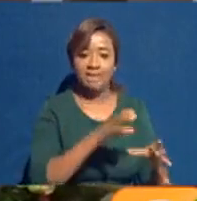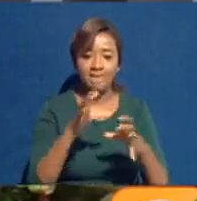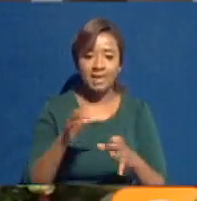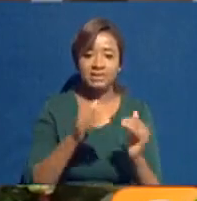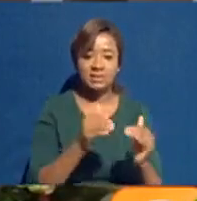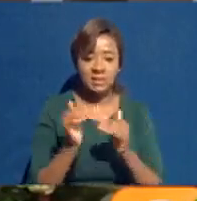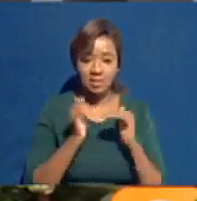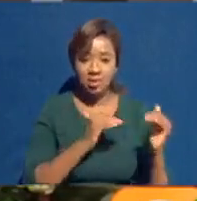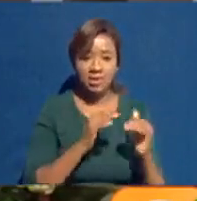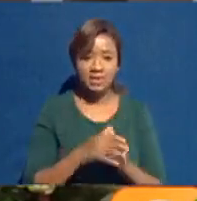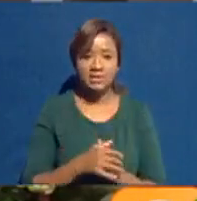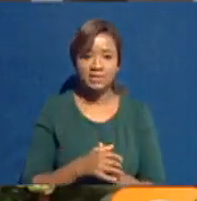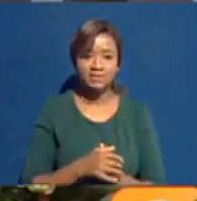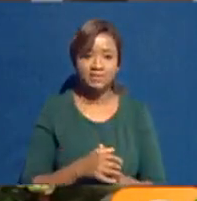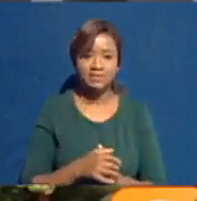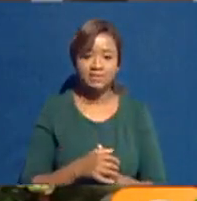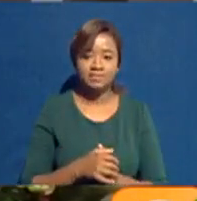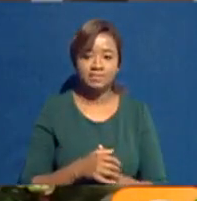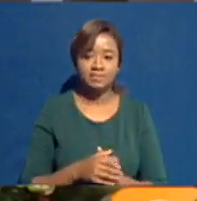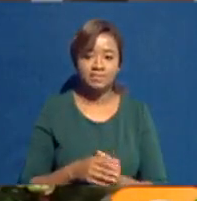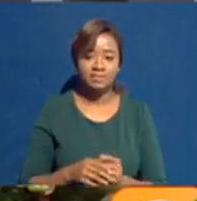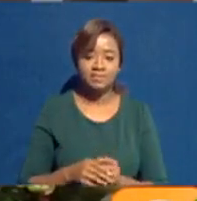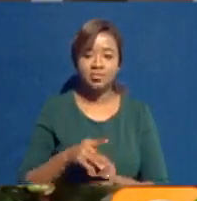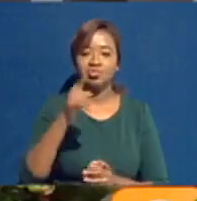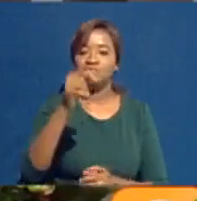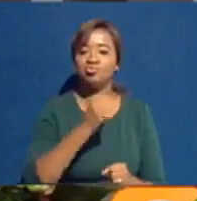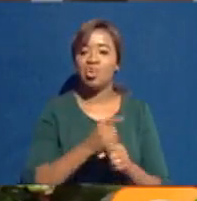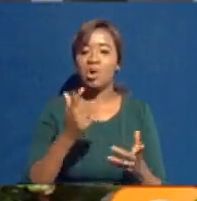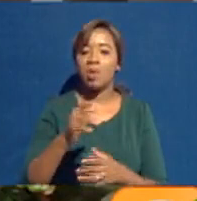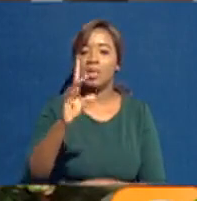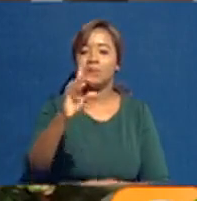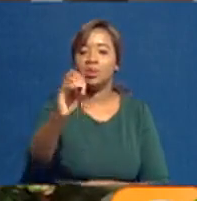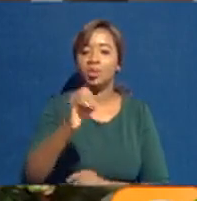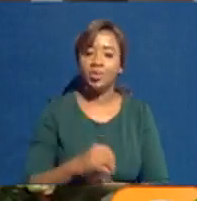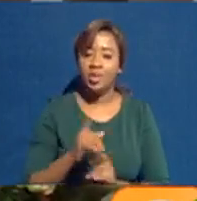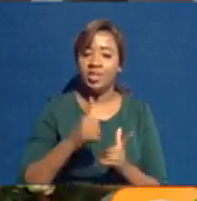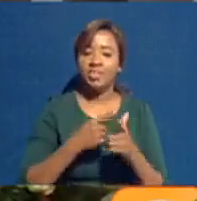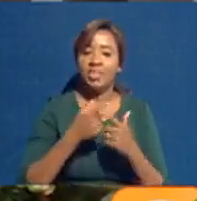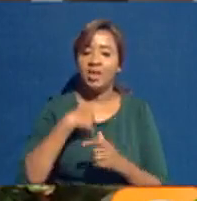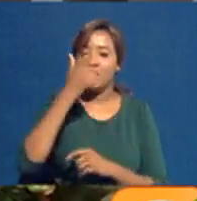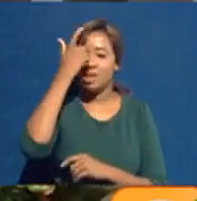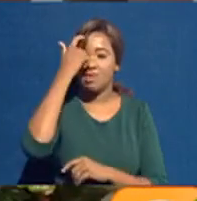your radio in Moi's government, and I remember when you went to Limuru